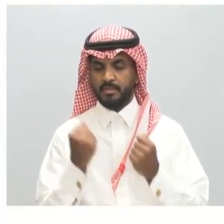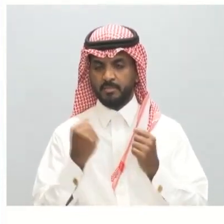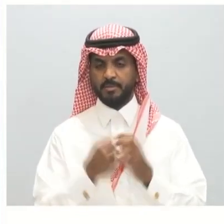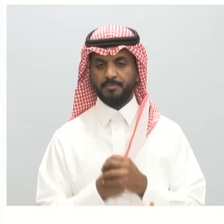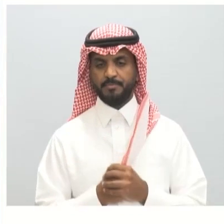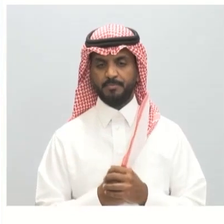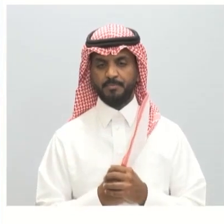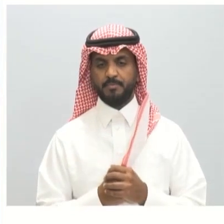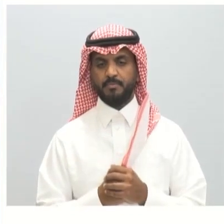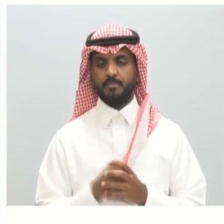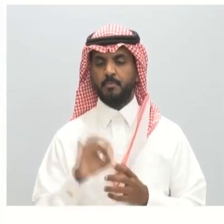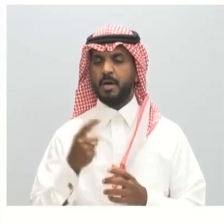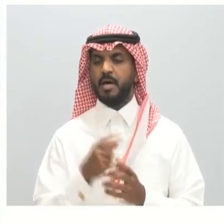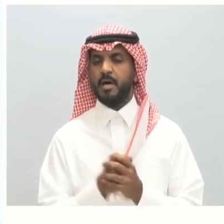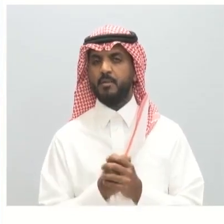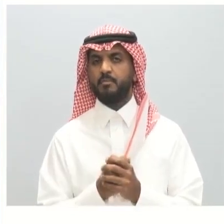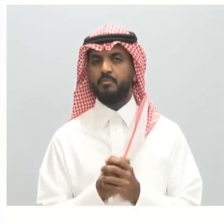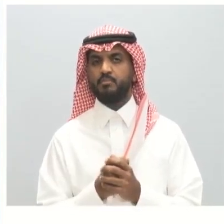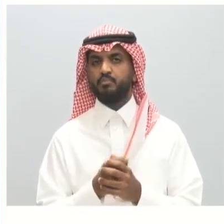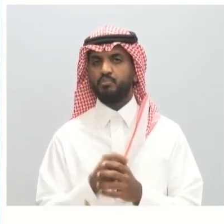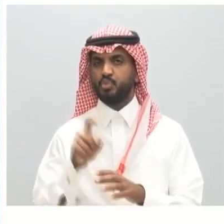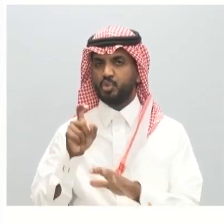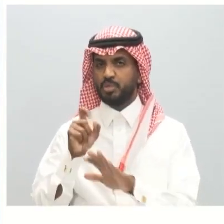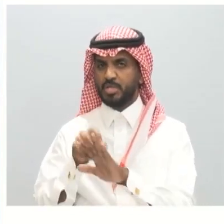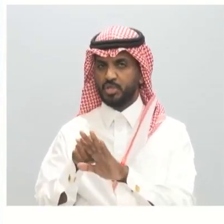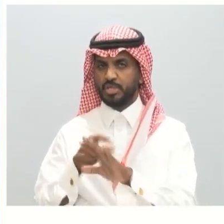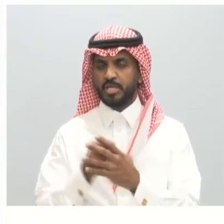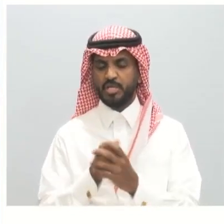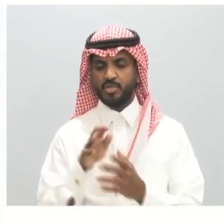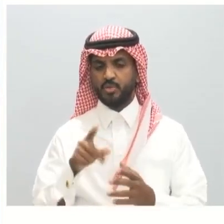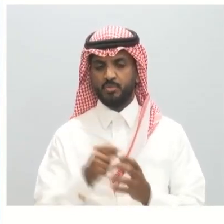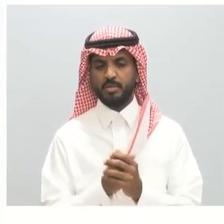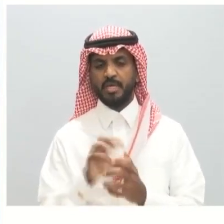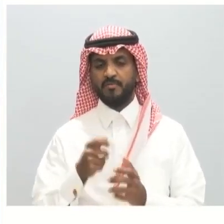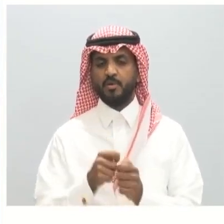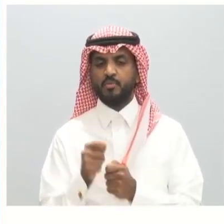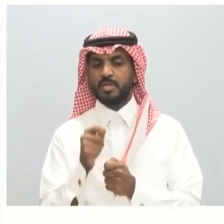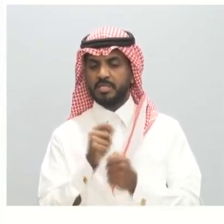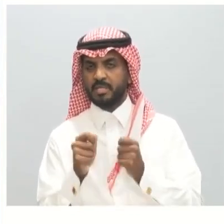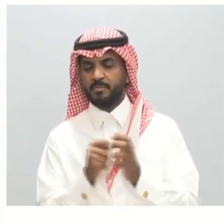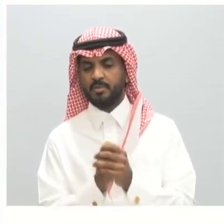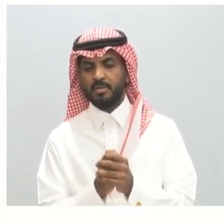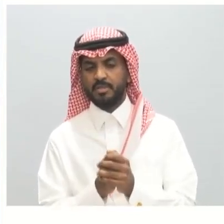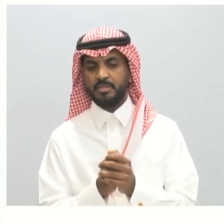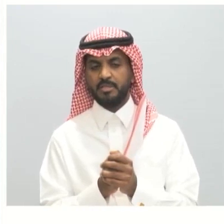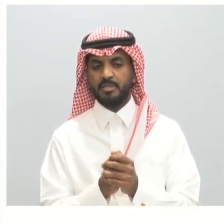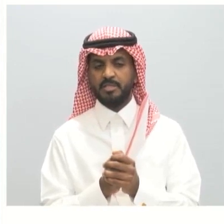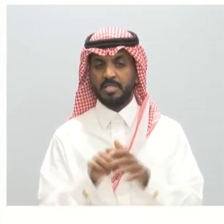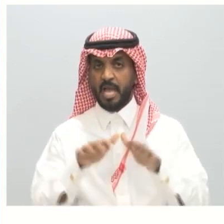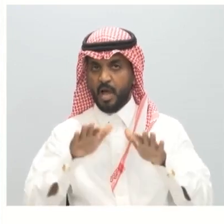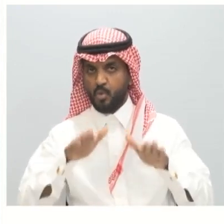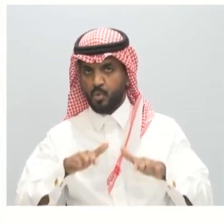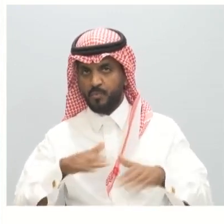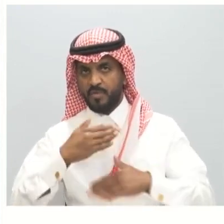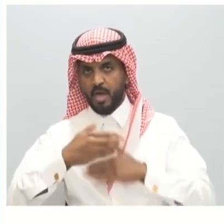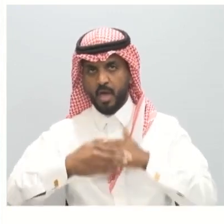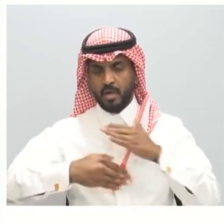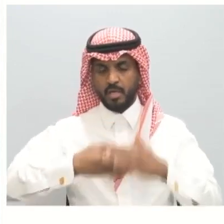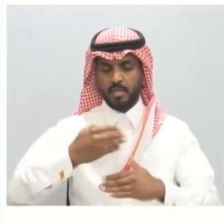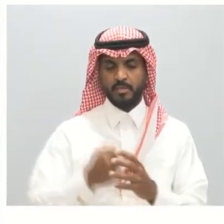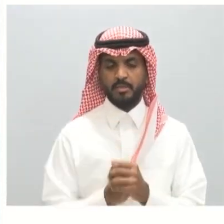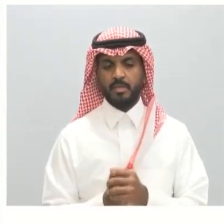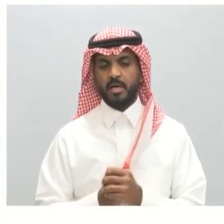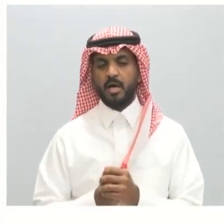الاول ما مستشعر الجيروسكوب وكيف يمكن استخدامه تحكم في